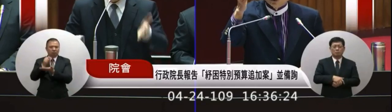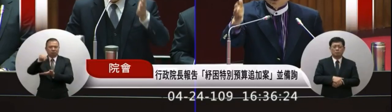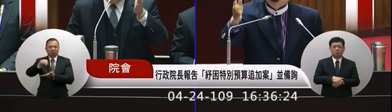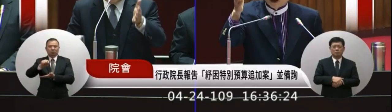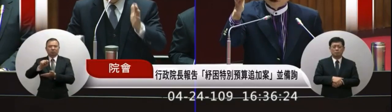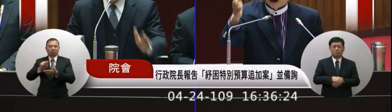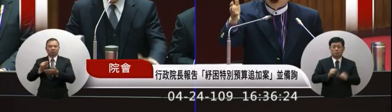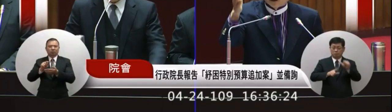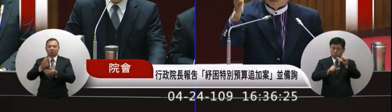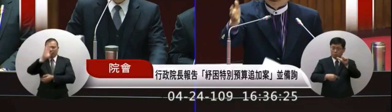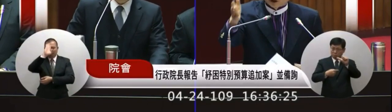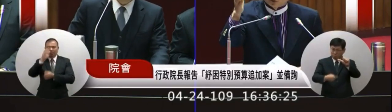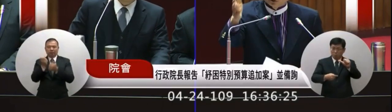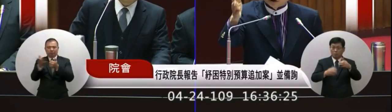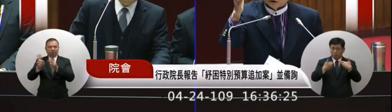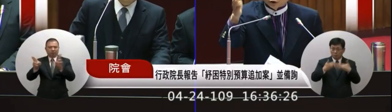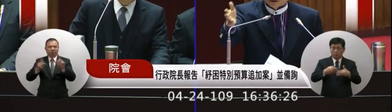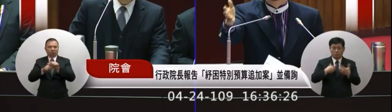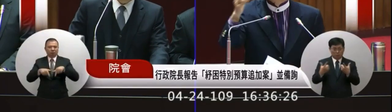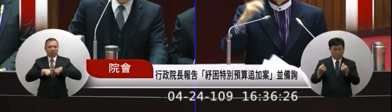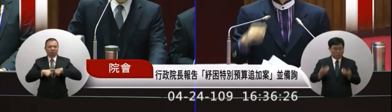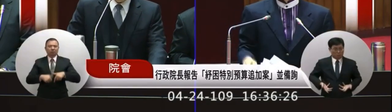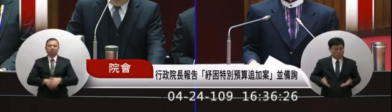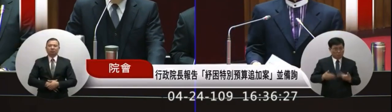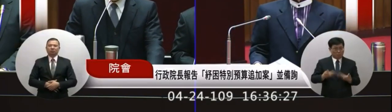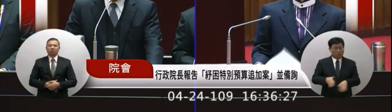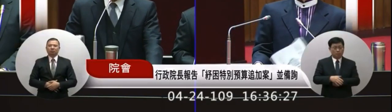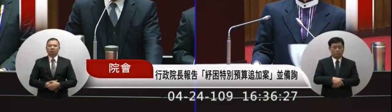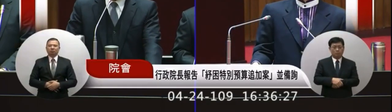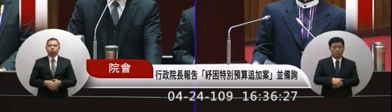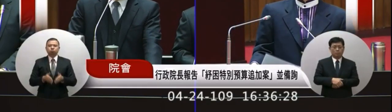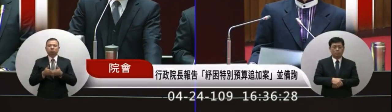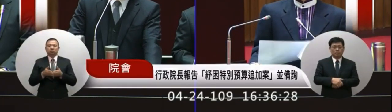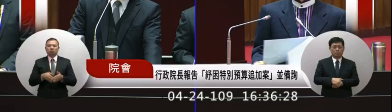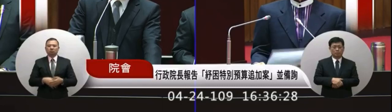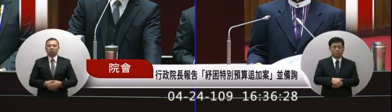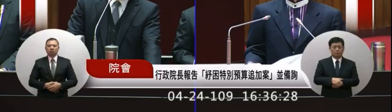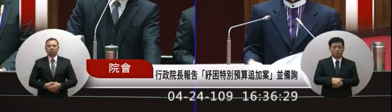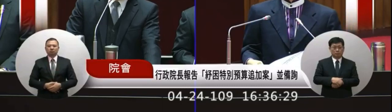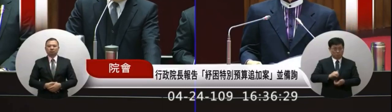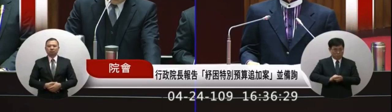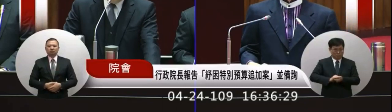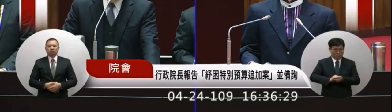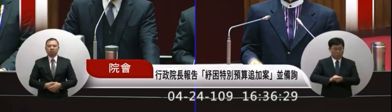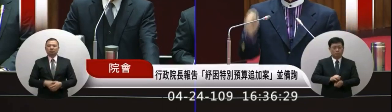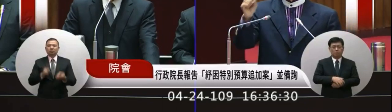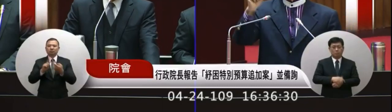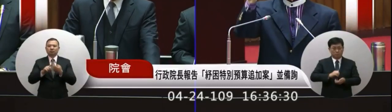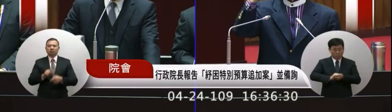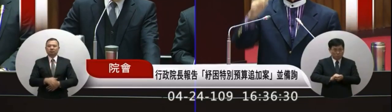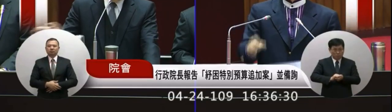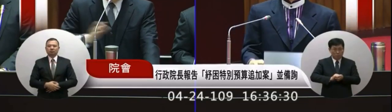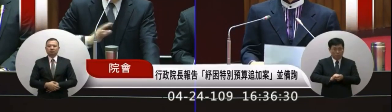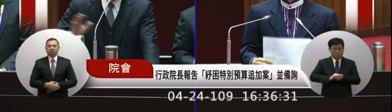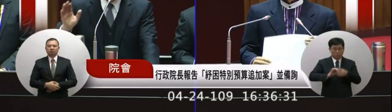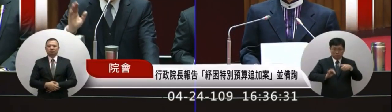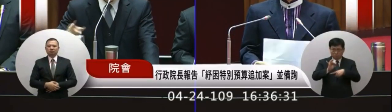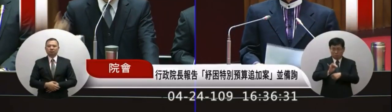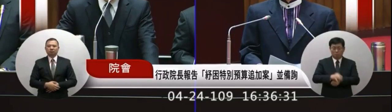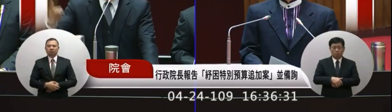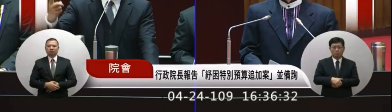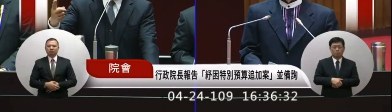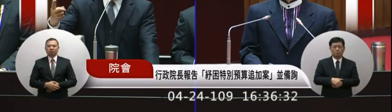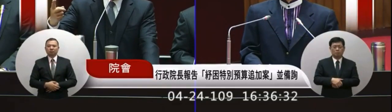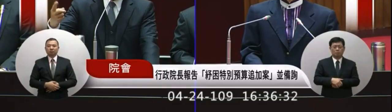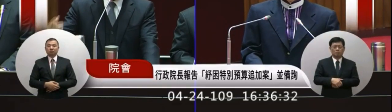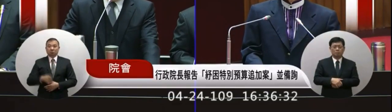家 做的决定。5月1号要不要如期休假？ 要， 确定？ 对， 确定100%。 没有要，